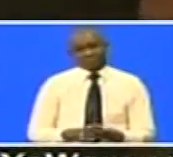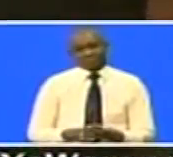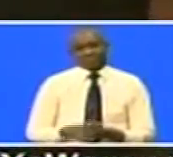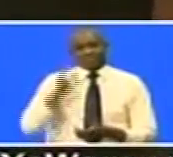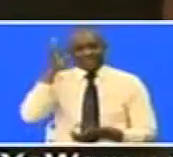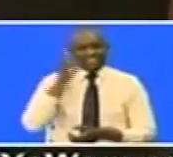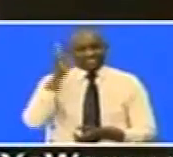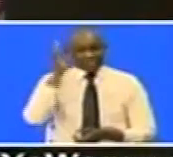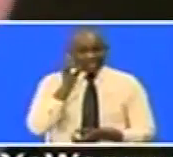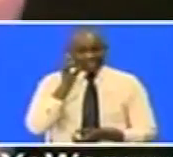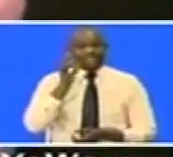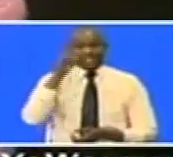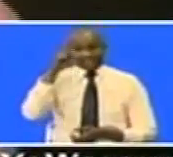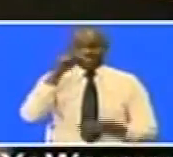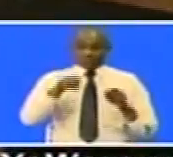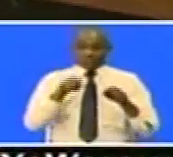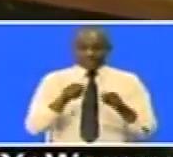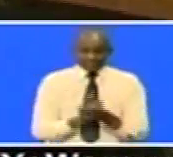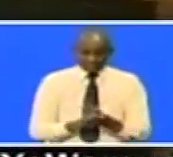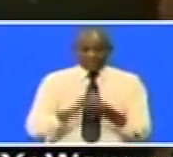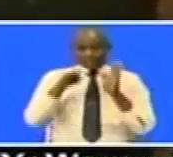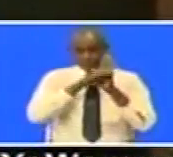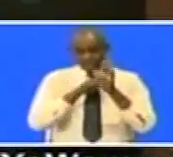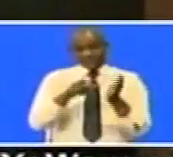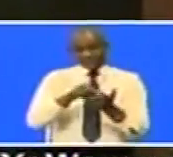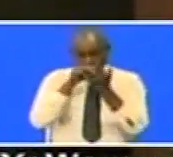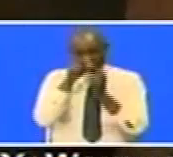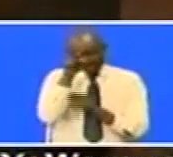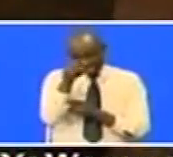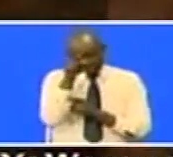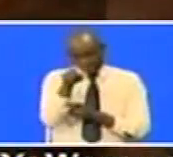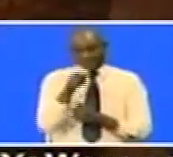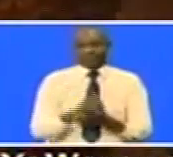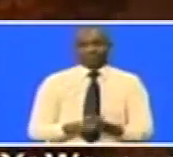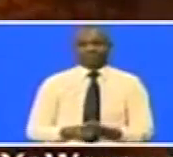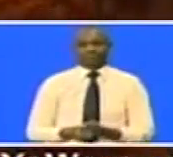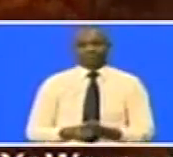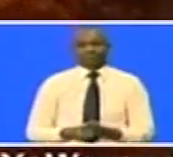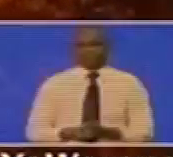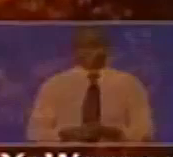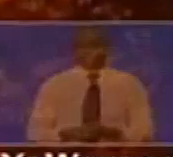Francis Mtalaki, KTN Leo, makala ya Ngariba ya Waranda.